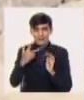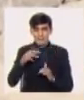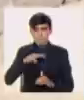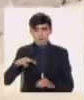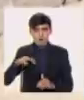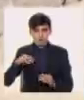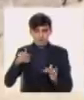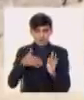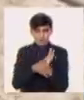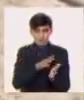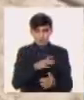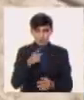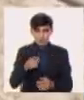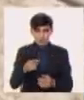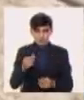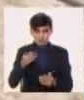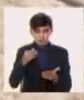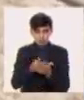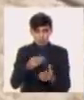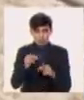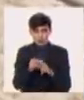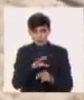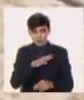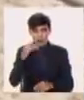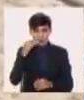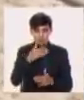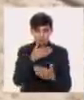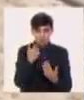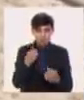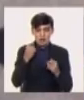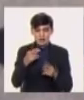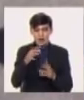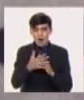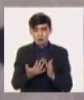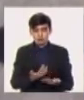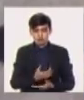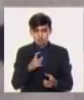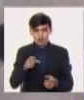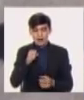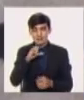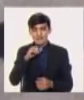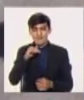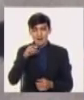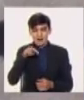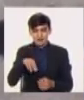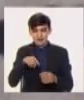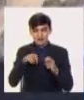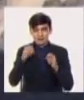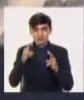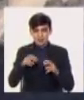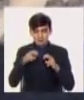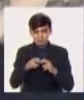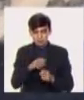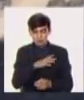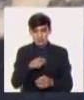теңге. Сонша ақшаға салынып жатқан жолдың сапасы сын көтермейді деген ауыл тұрғындары асфальттың астына қиыршық тас